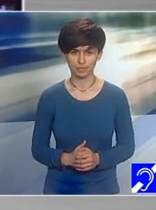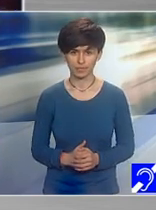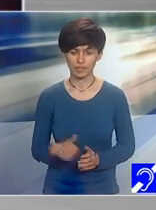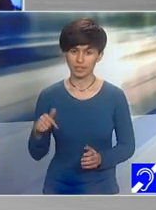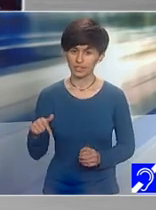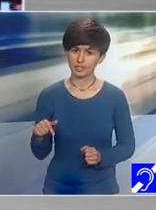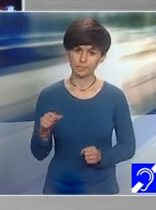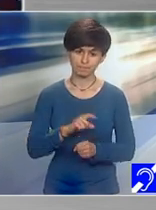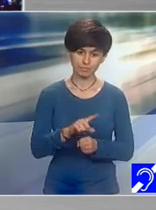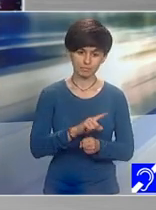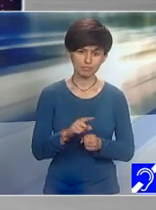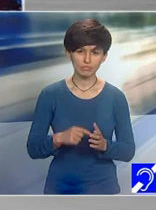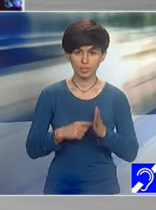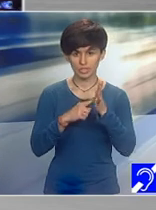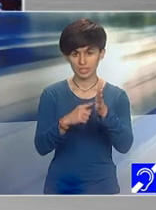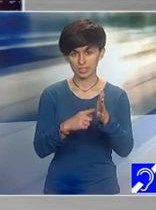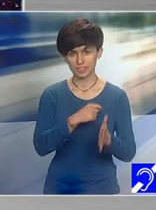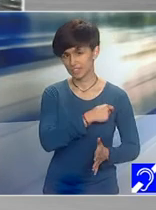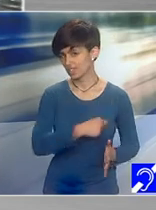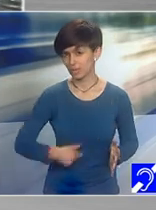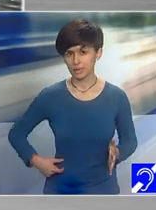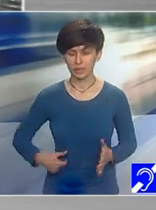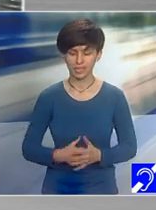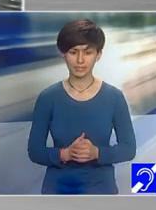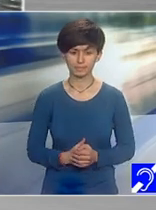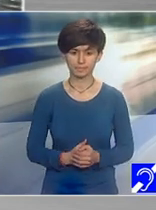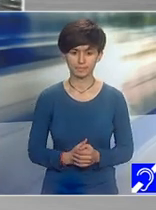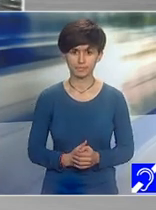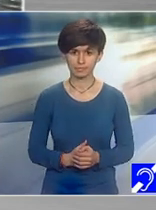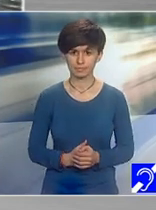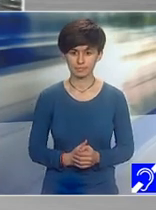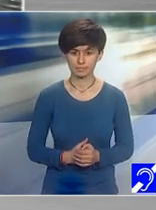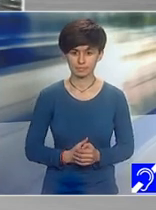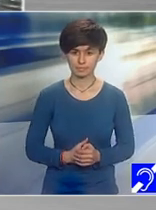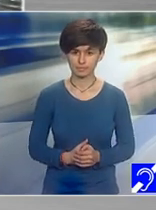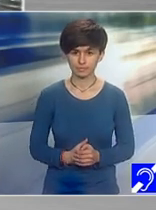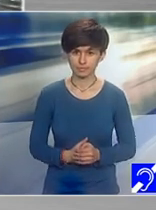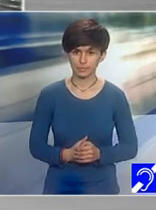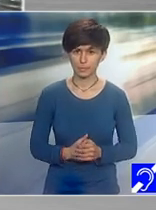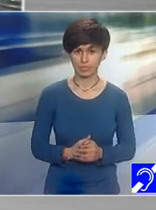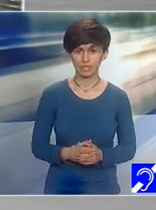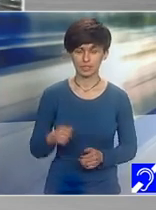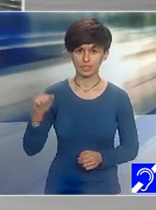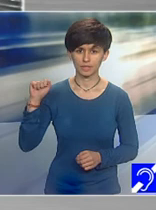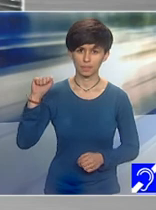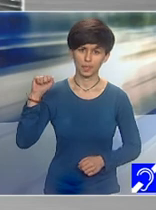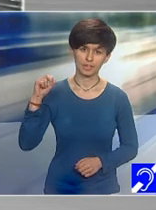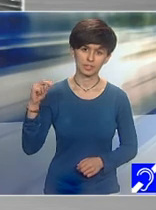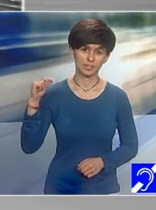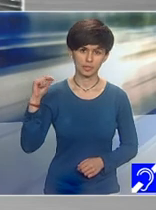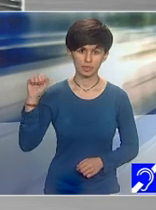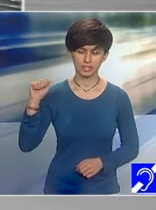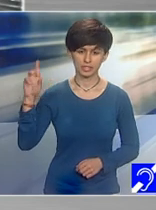să se reflecte inclusiv la nivelul primăriei. Vă mulțumesc foarte mult. Mergem mai departe. Domnul Mircea Giurgiu, din partea Partidului Social Românesc.